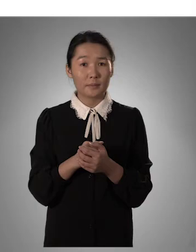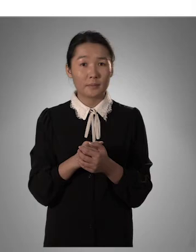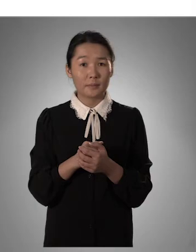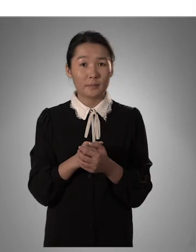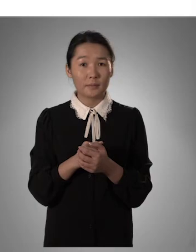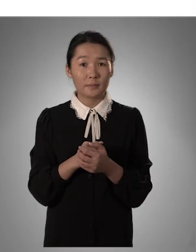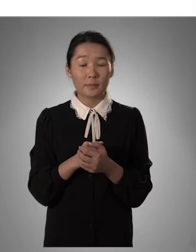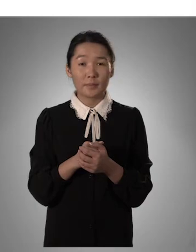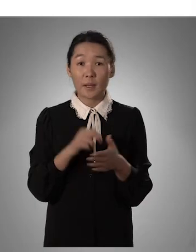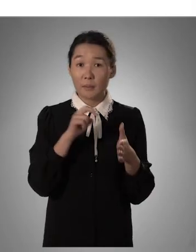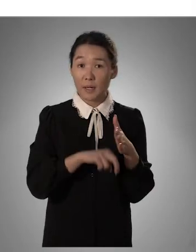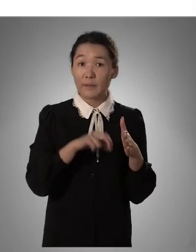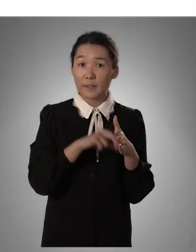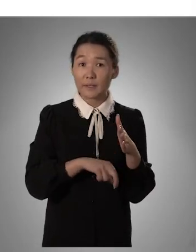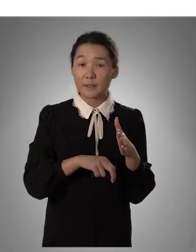проверьте